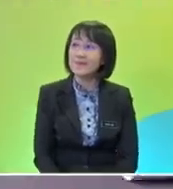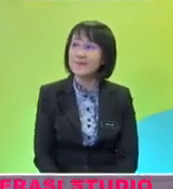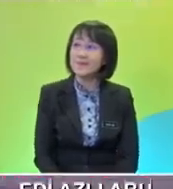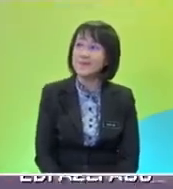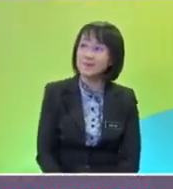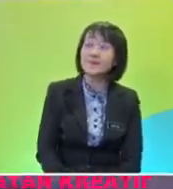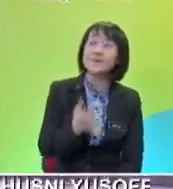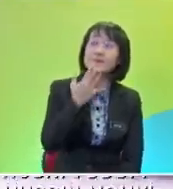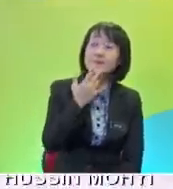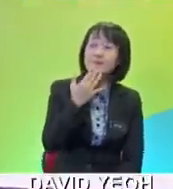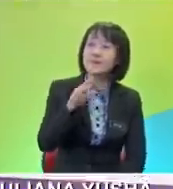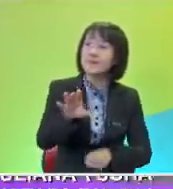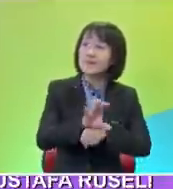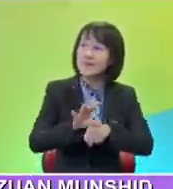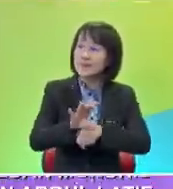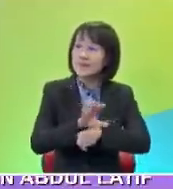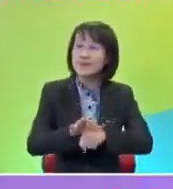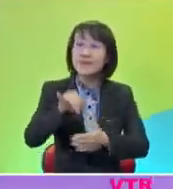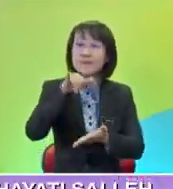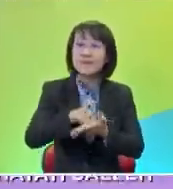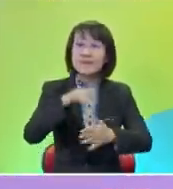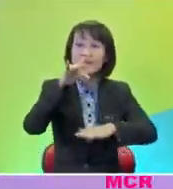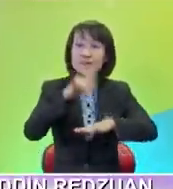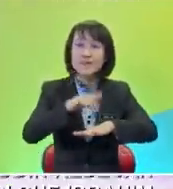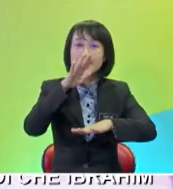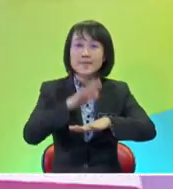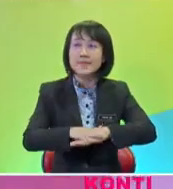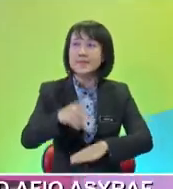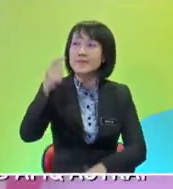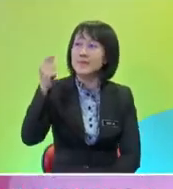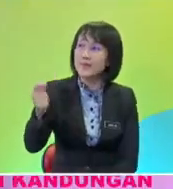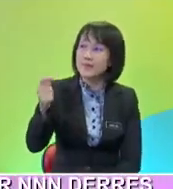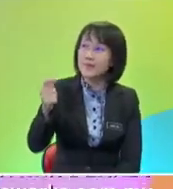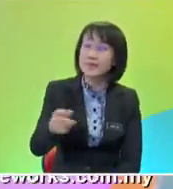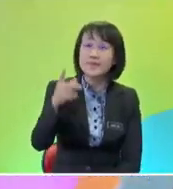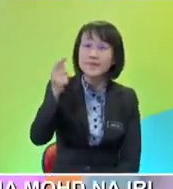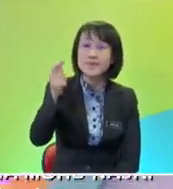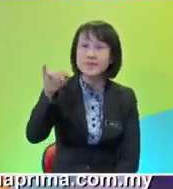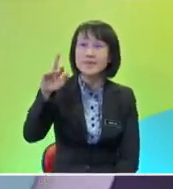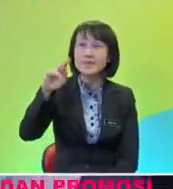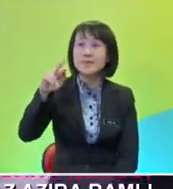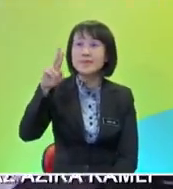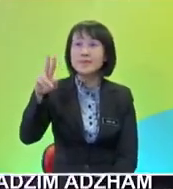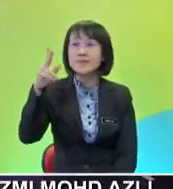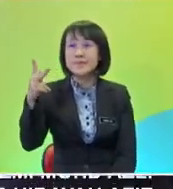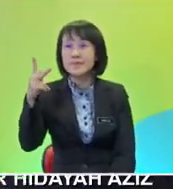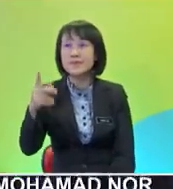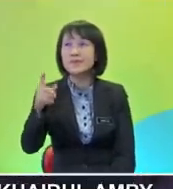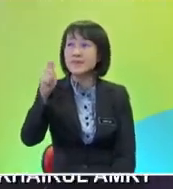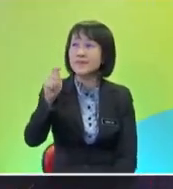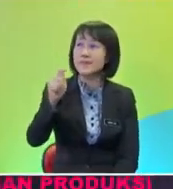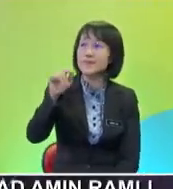Warna coklat itu nyamuk tiro. T I R U K. T